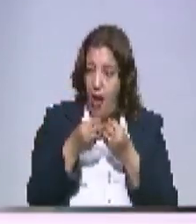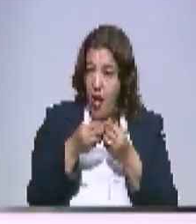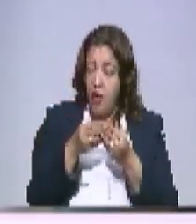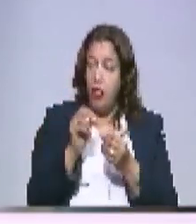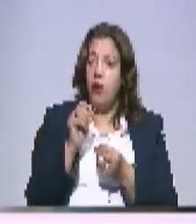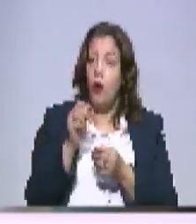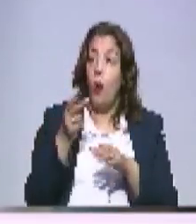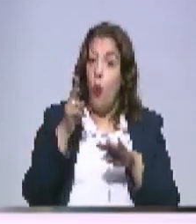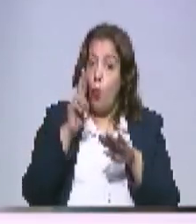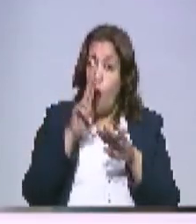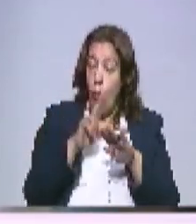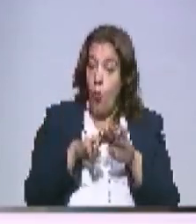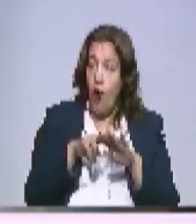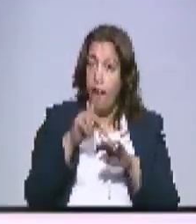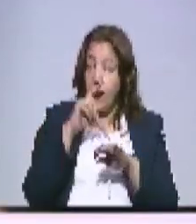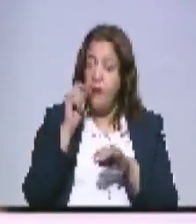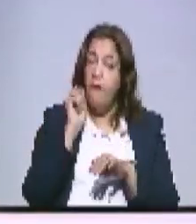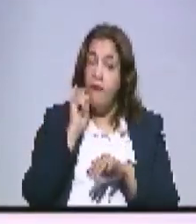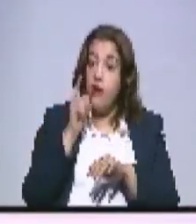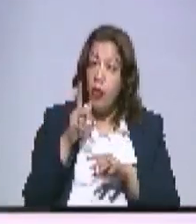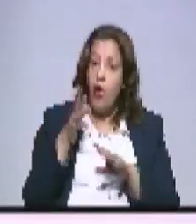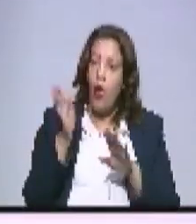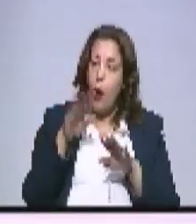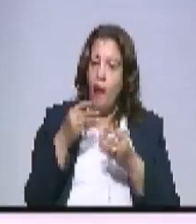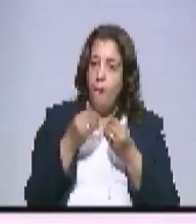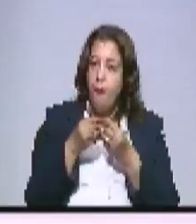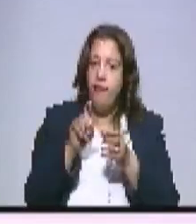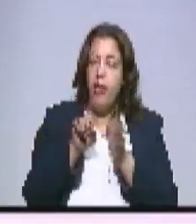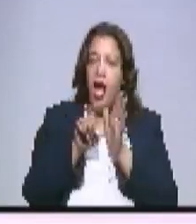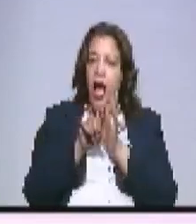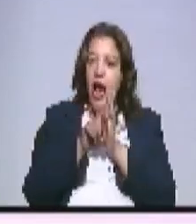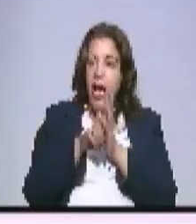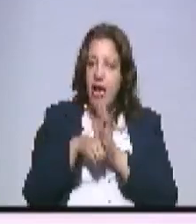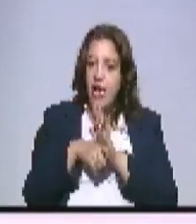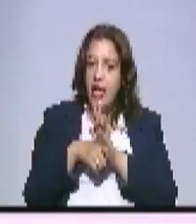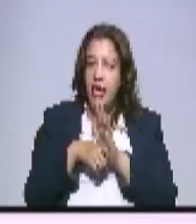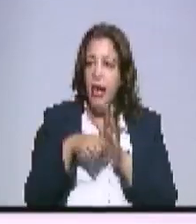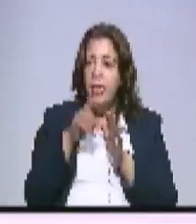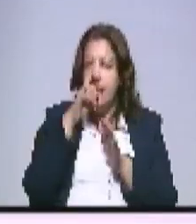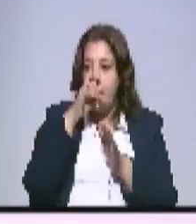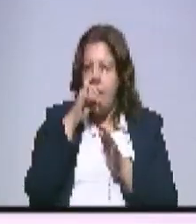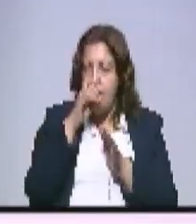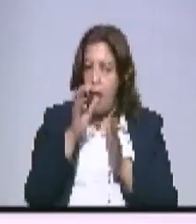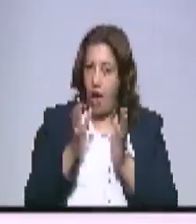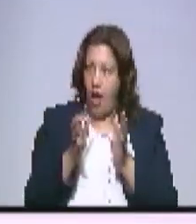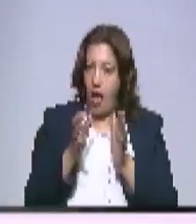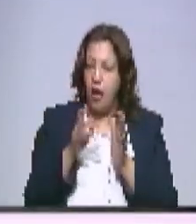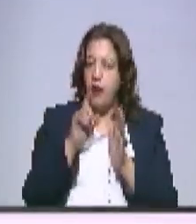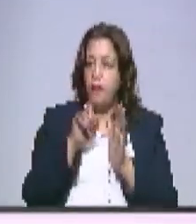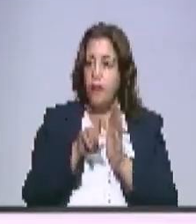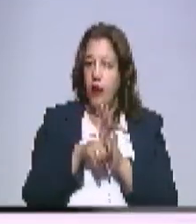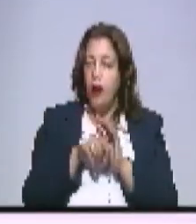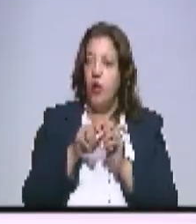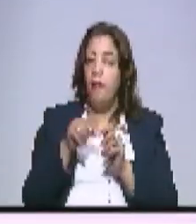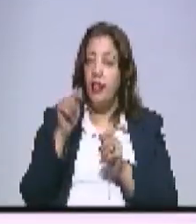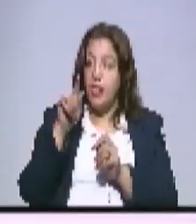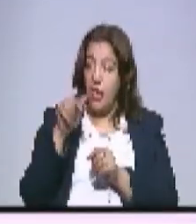عليها لو احنا في الفطار بنحط زبدة، لو احنا مش في الفطار بنحط، طبعا هي اكيد عايزاها صيامي